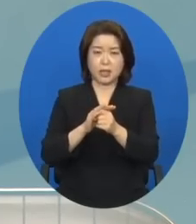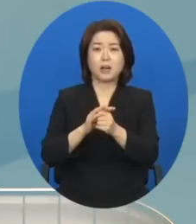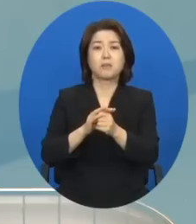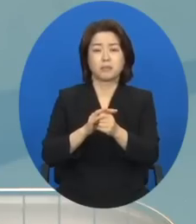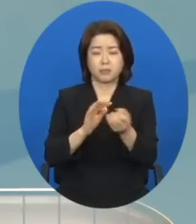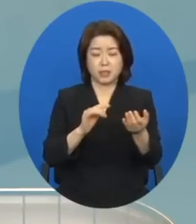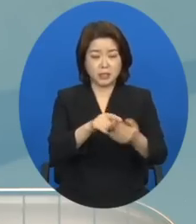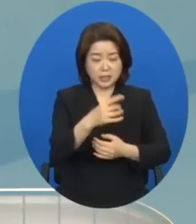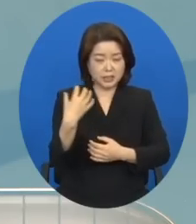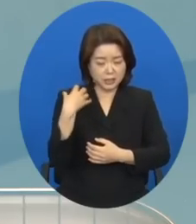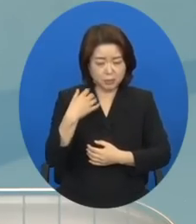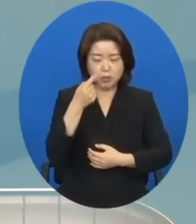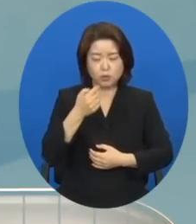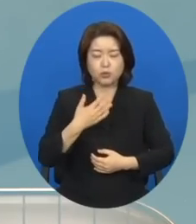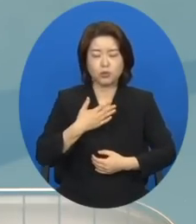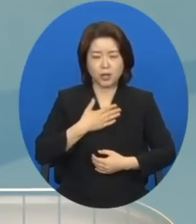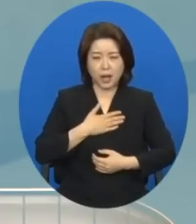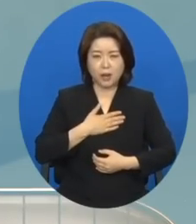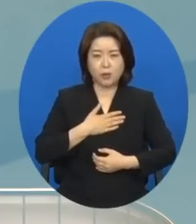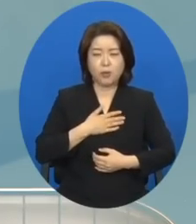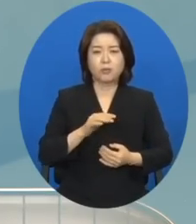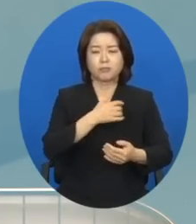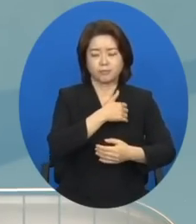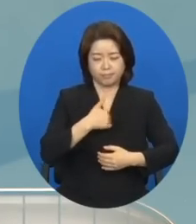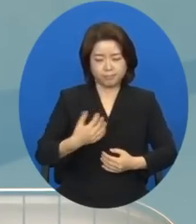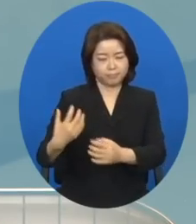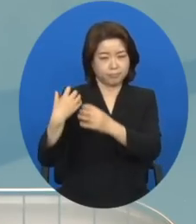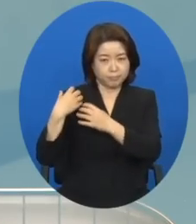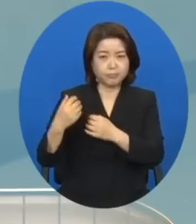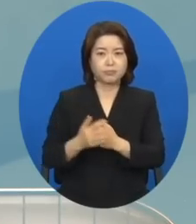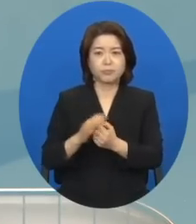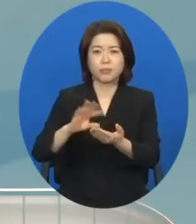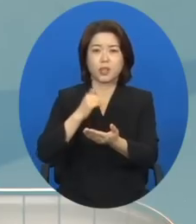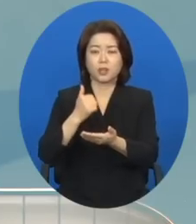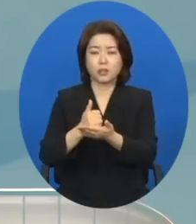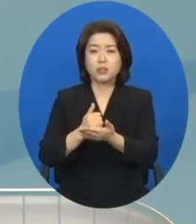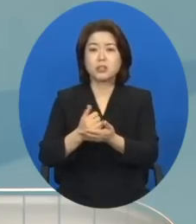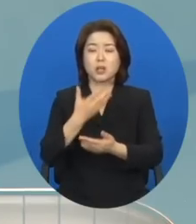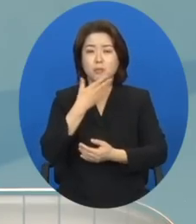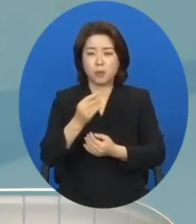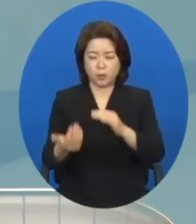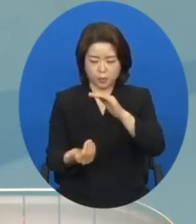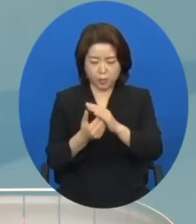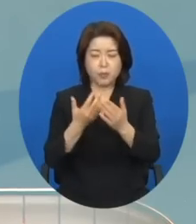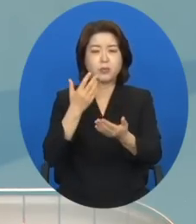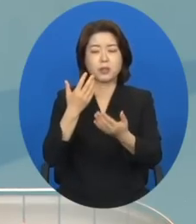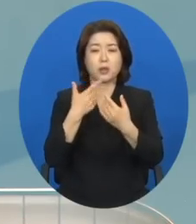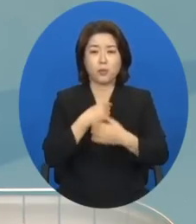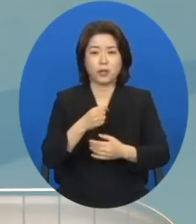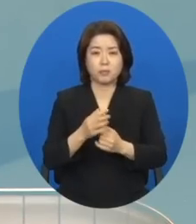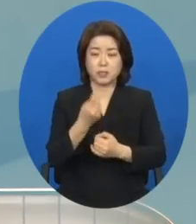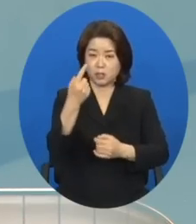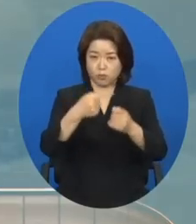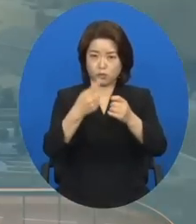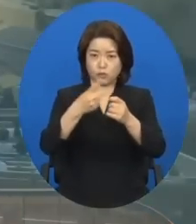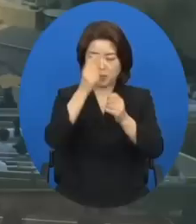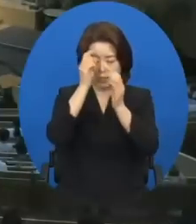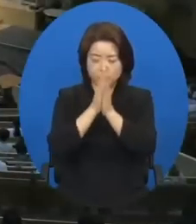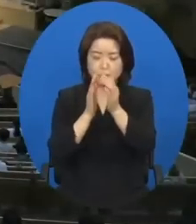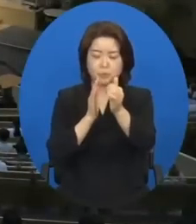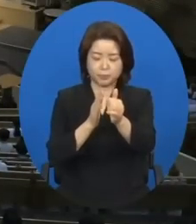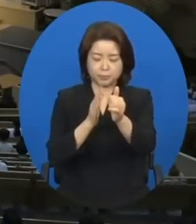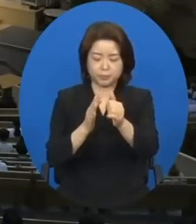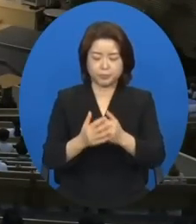기꺼이 지겠습니다. 하나님 그리하여 정말 그리스도의 법을 성취하겠습니다. 우리 두 가지 놓고 함께 우리 기도하겠습니다.